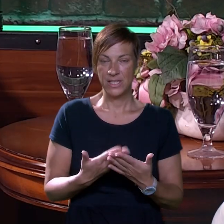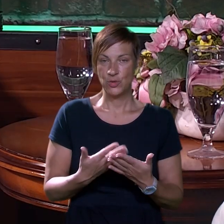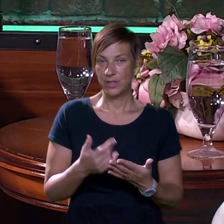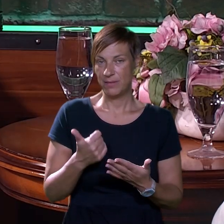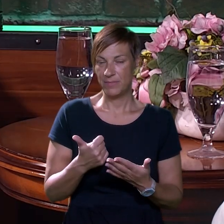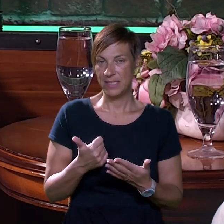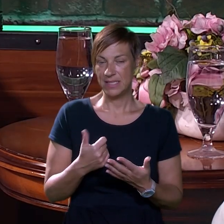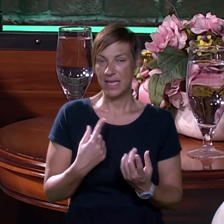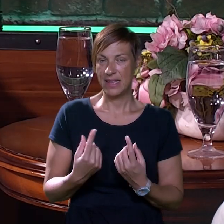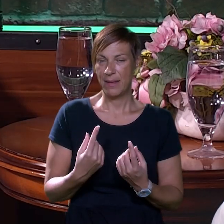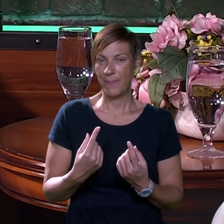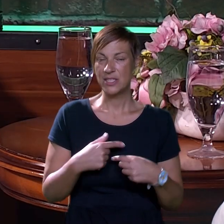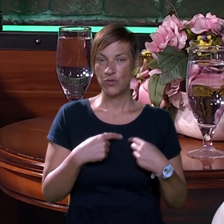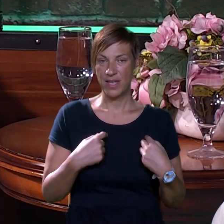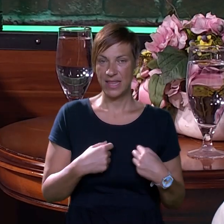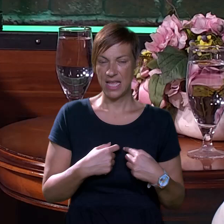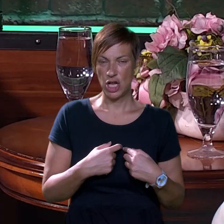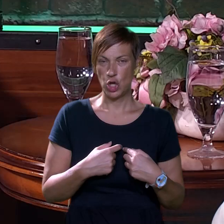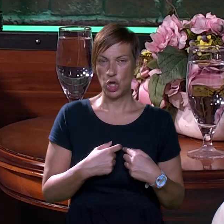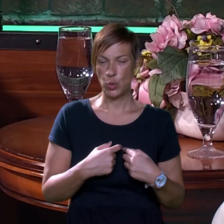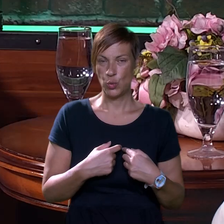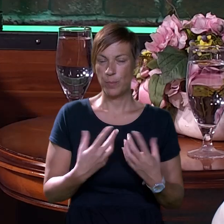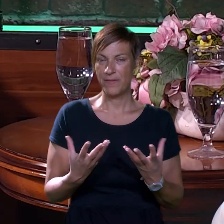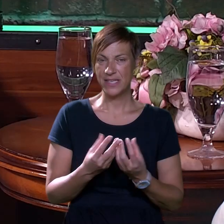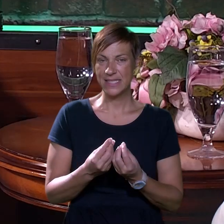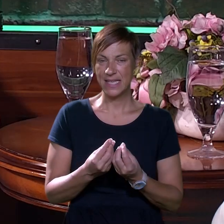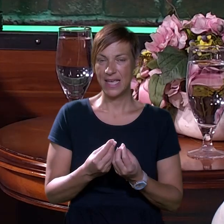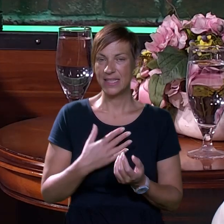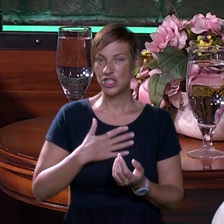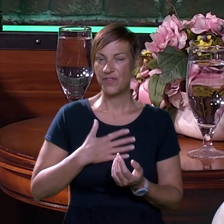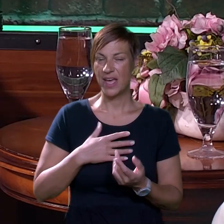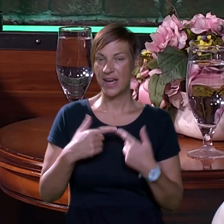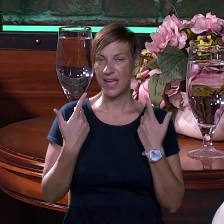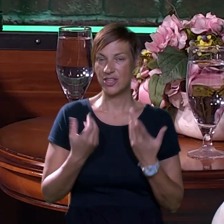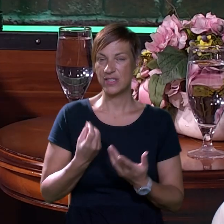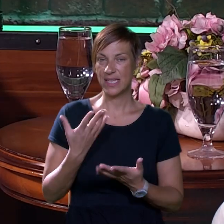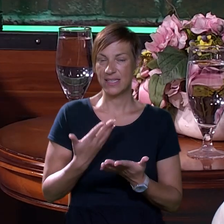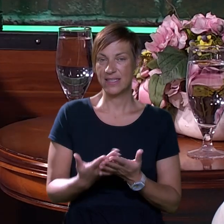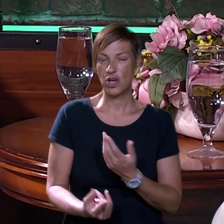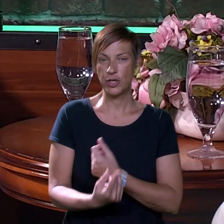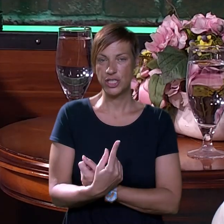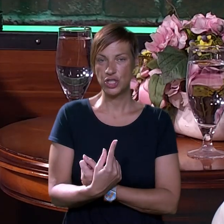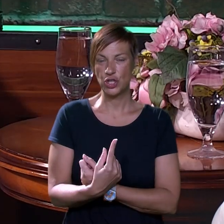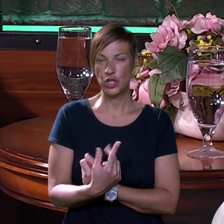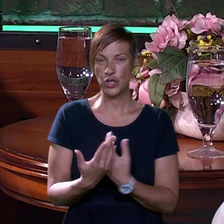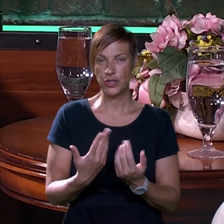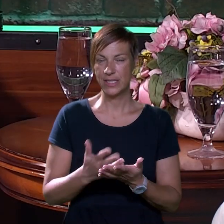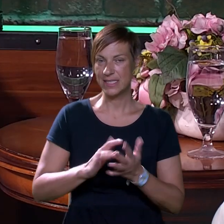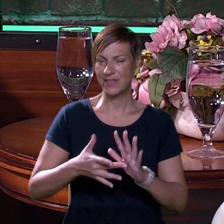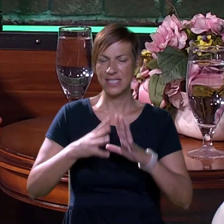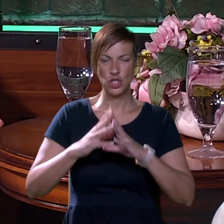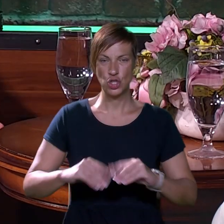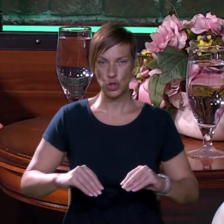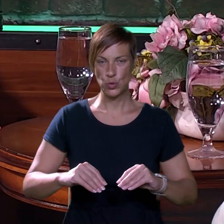iz te jedne bezuvjetne ljubavi, zajedništva, radosti, kad ti se tako nešto dogodi, onda se to